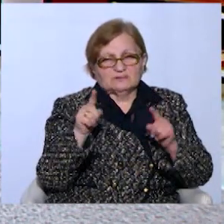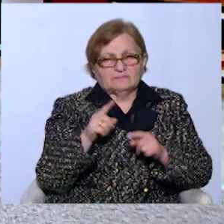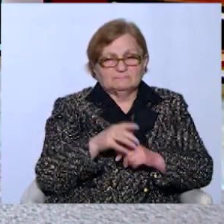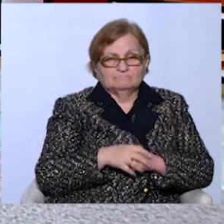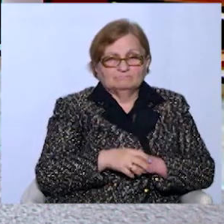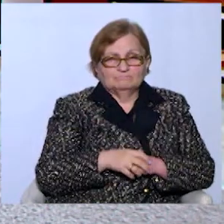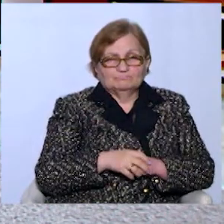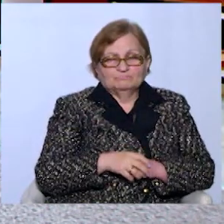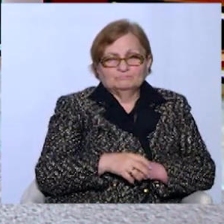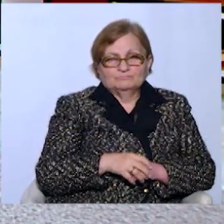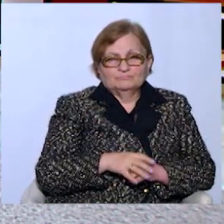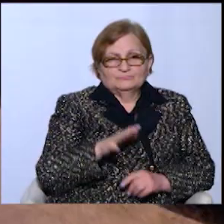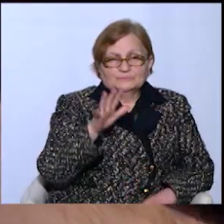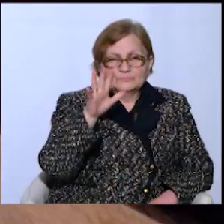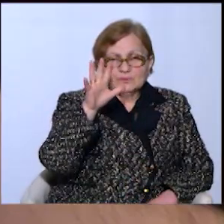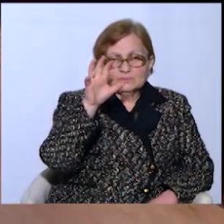ავიღოთ ახლა ასე